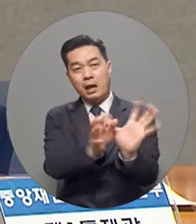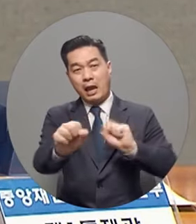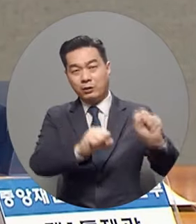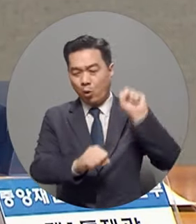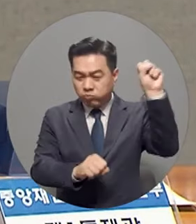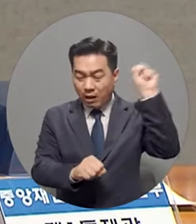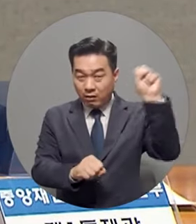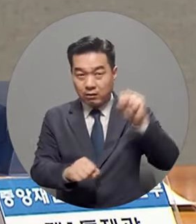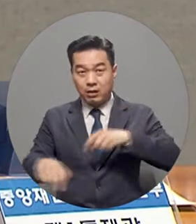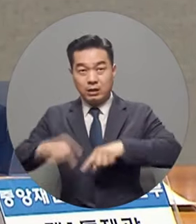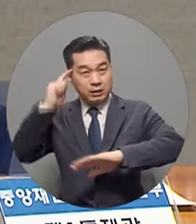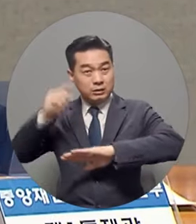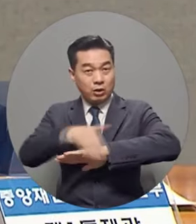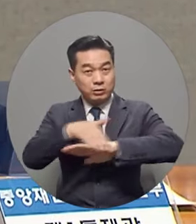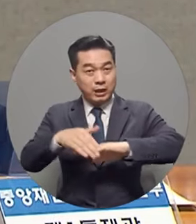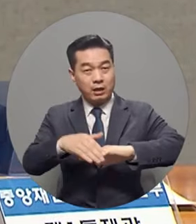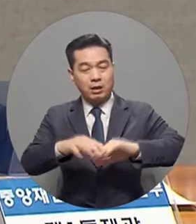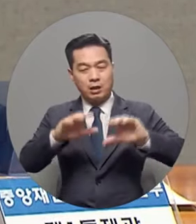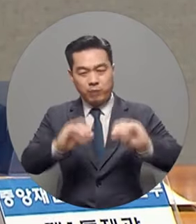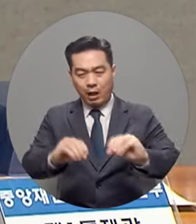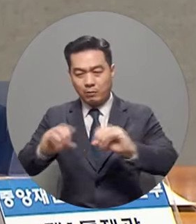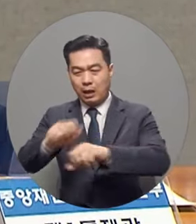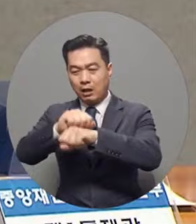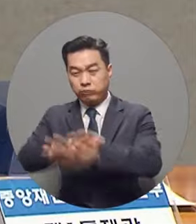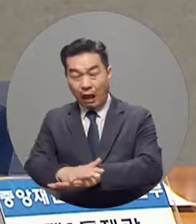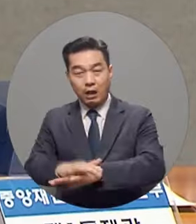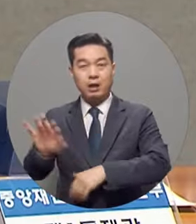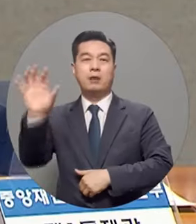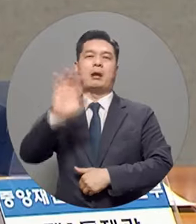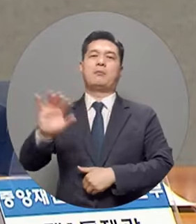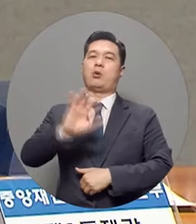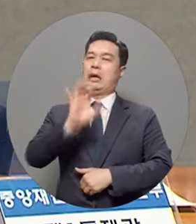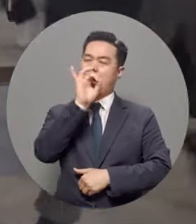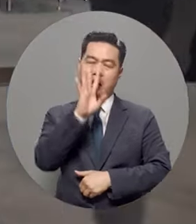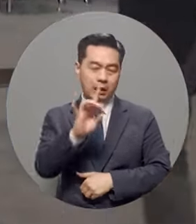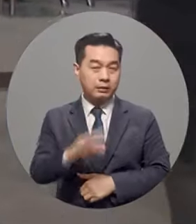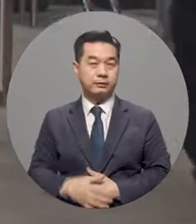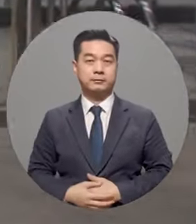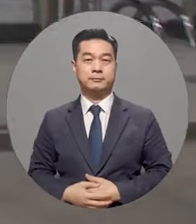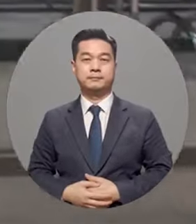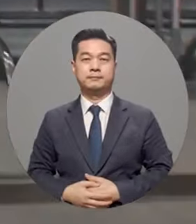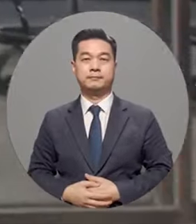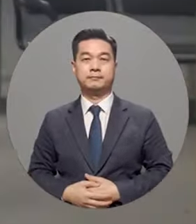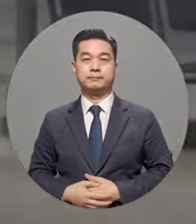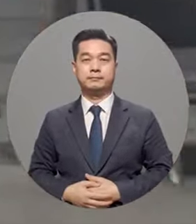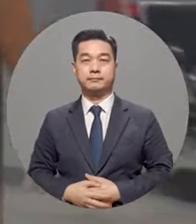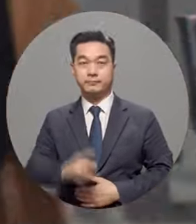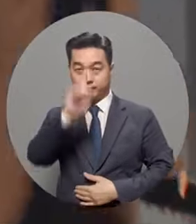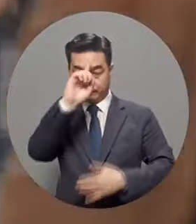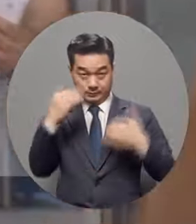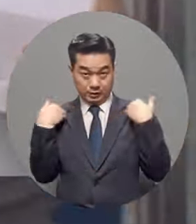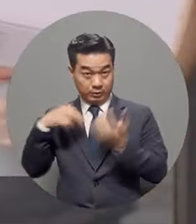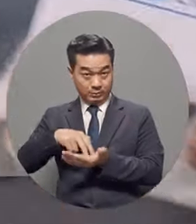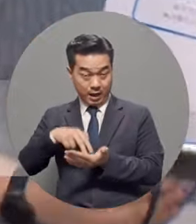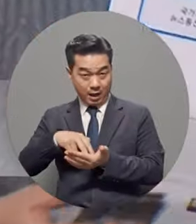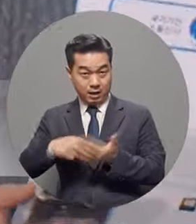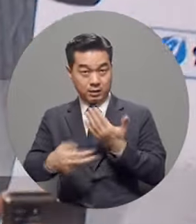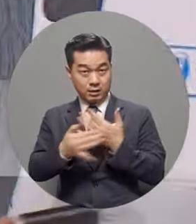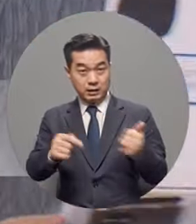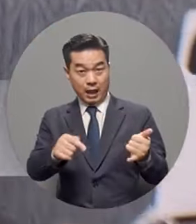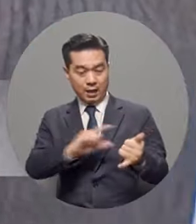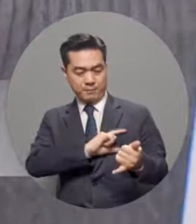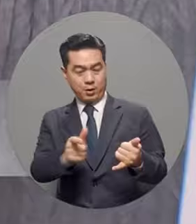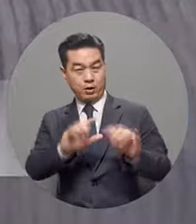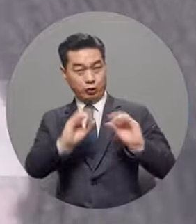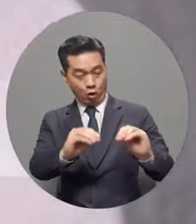좌절된 그간의 역사를 다시 반복해서는 안됩니다 정부는 또 의사들에게 면허정지 처분을 처음